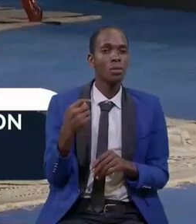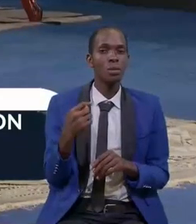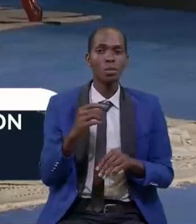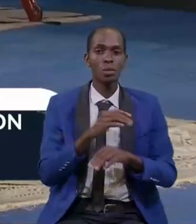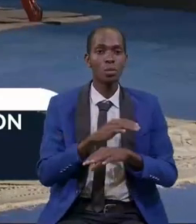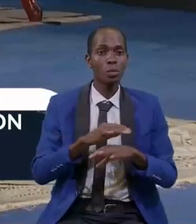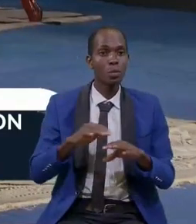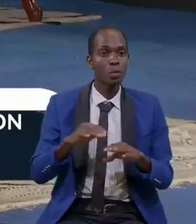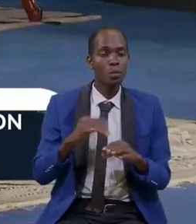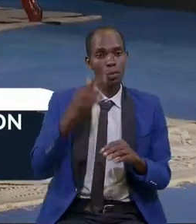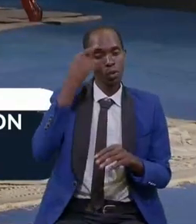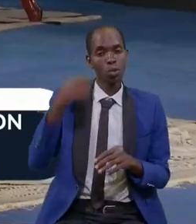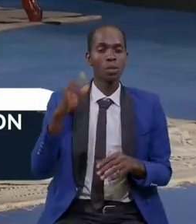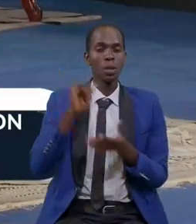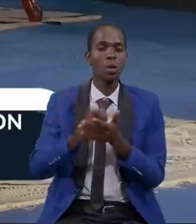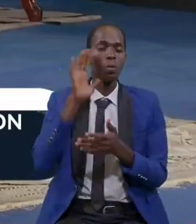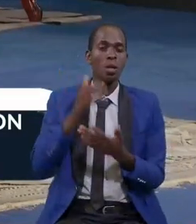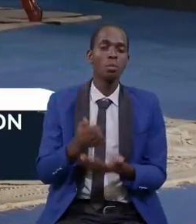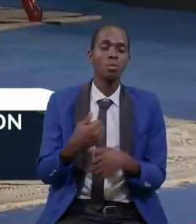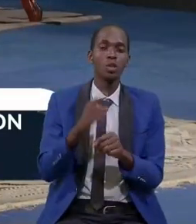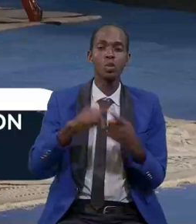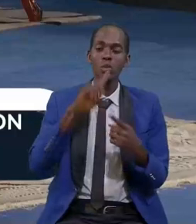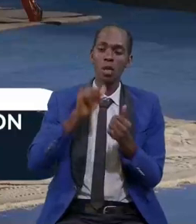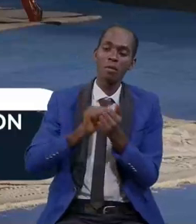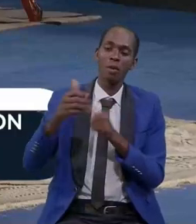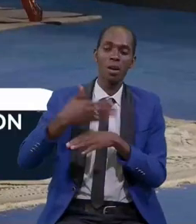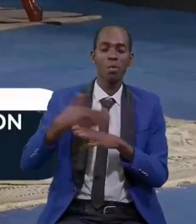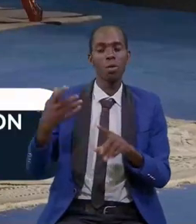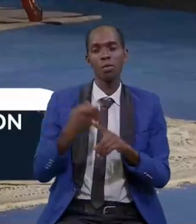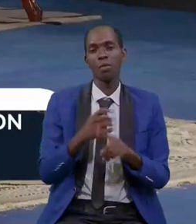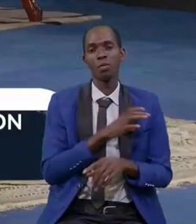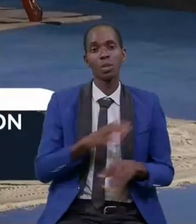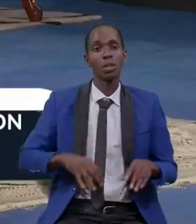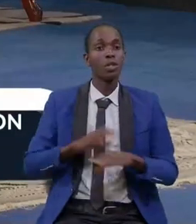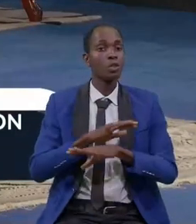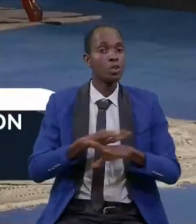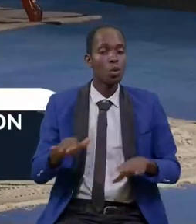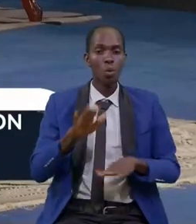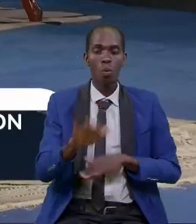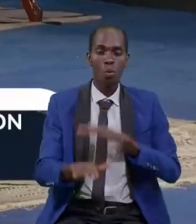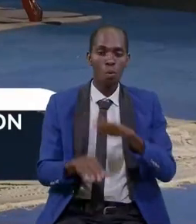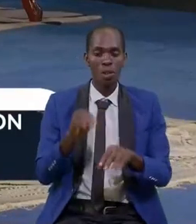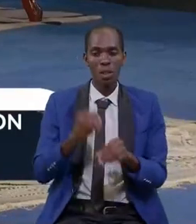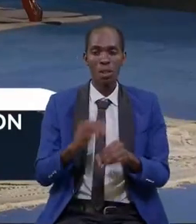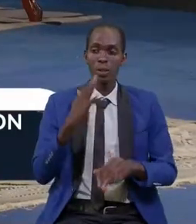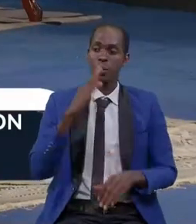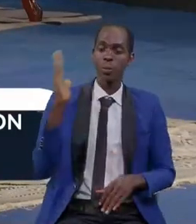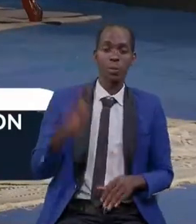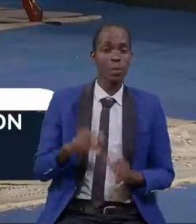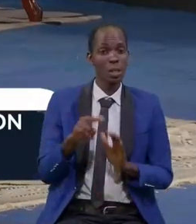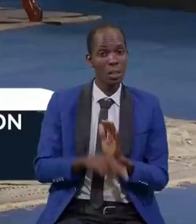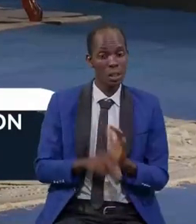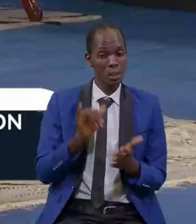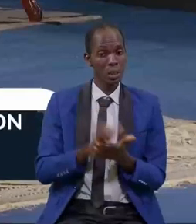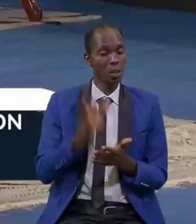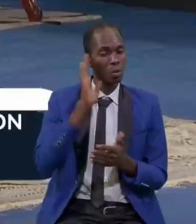pas dans la malice. Parce que vous serez très éloigné de Christ. Ne marchez pas dans la méchanceté. Vous serez très